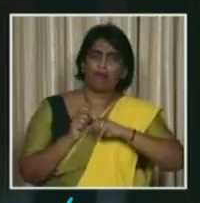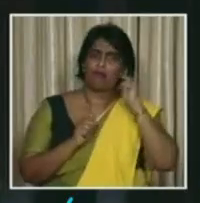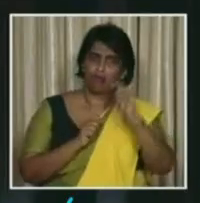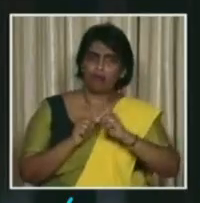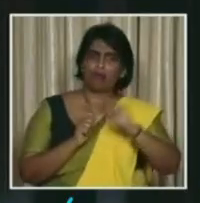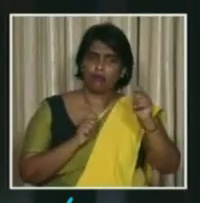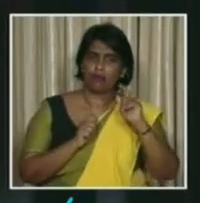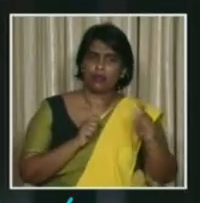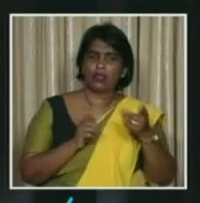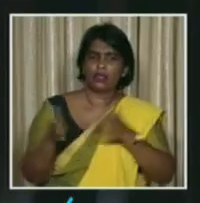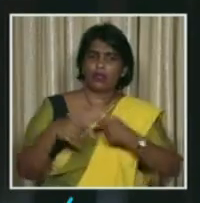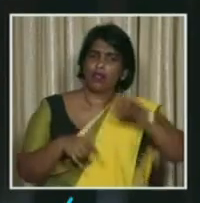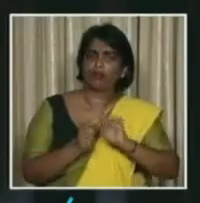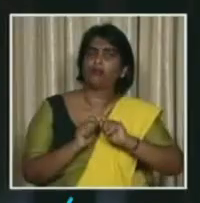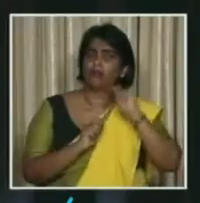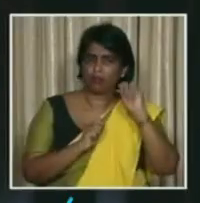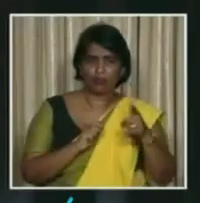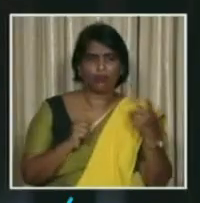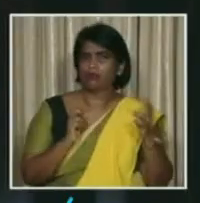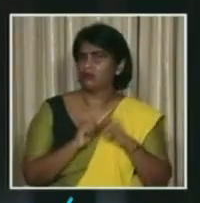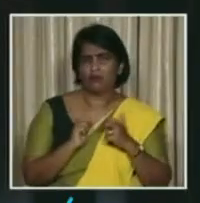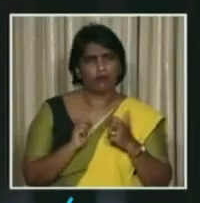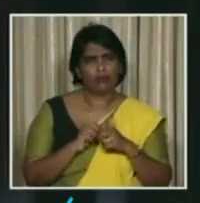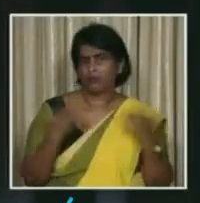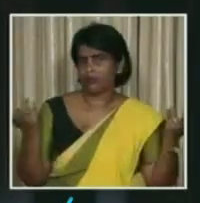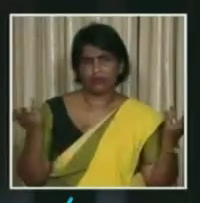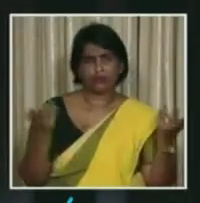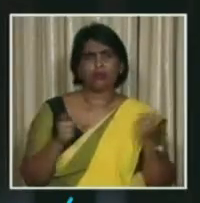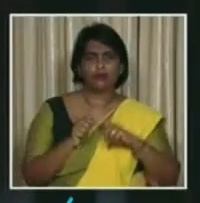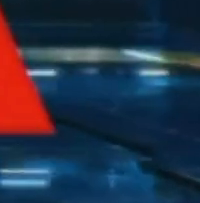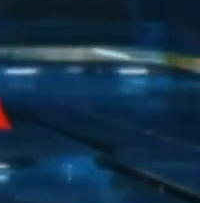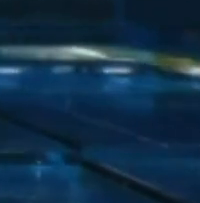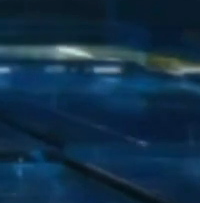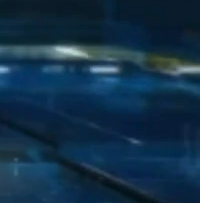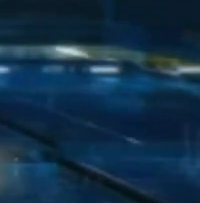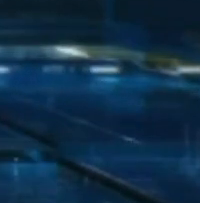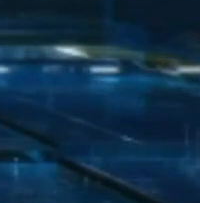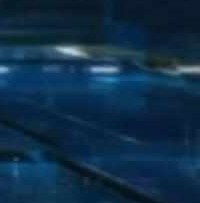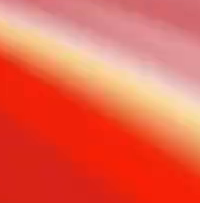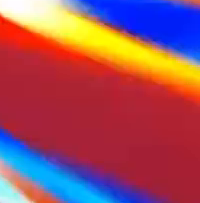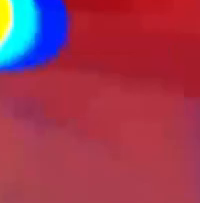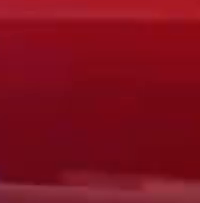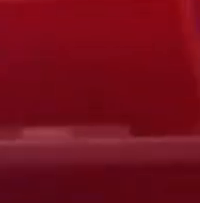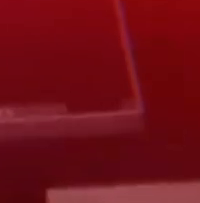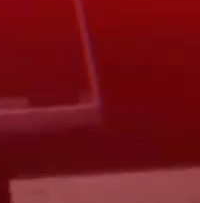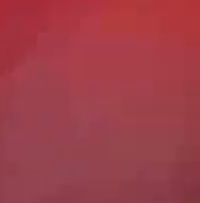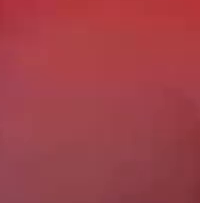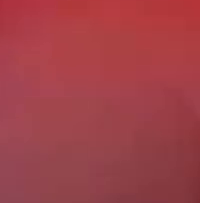දිගටම කැබිනට් තීන්දුවක් අරගෙන පඩි දුන්නා. එහෙනම් කිසි ප්‍රශ්නයක් නැහැ. මේ අයට පඩි දෙන්න පුළුවන්.